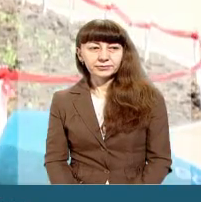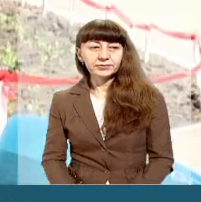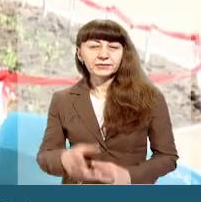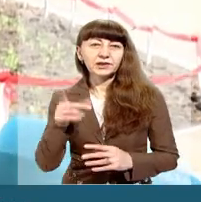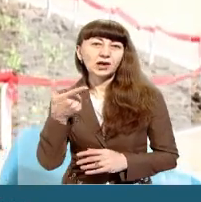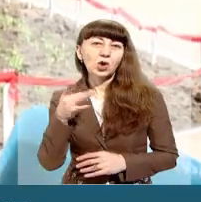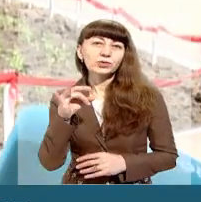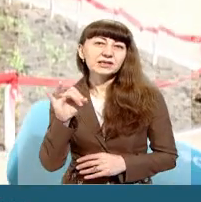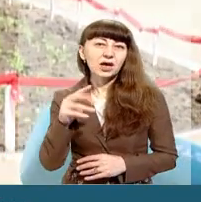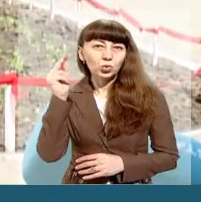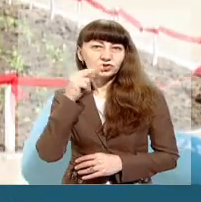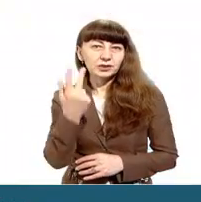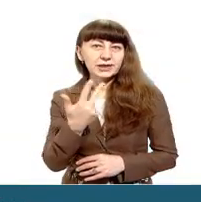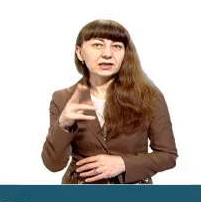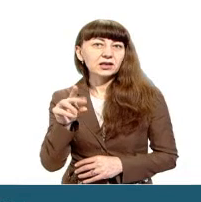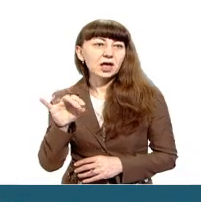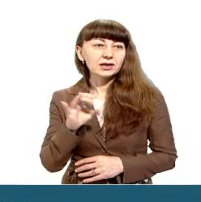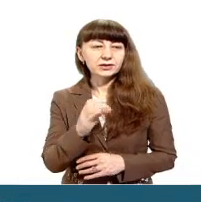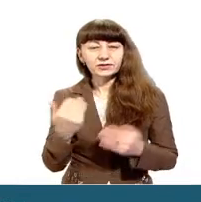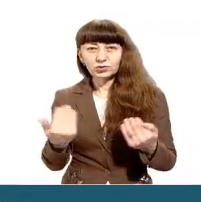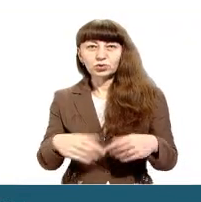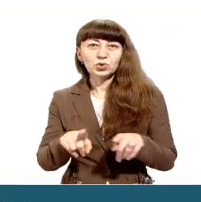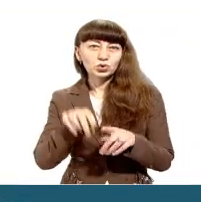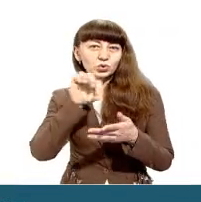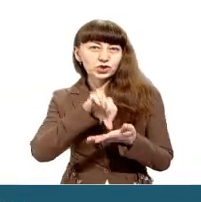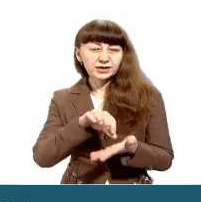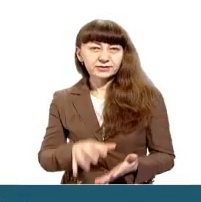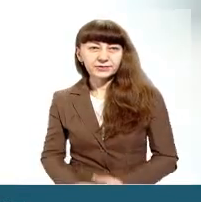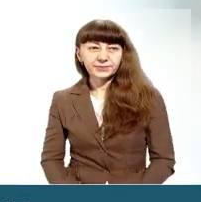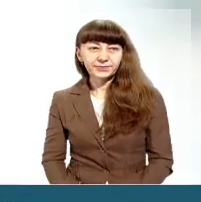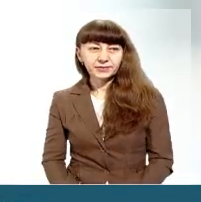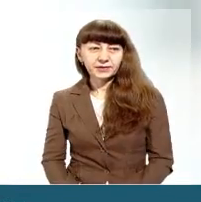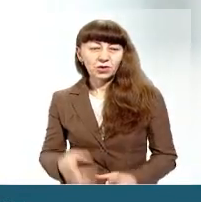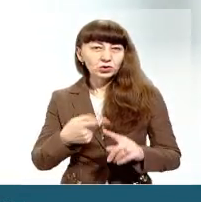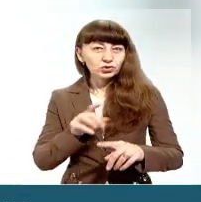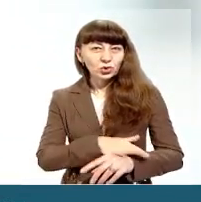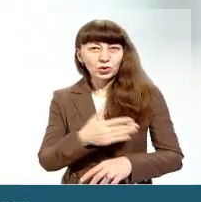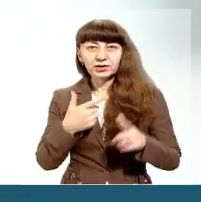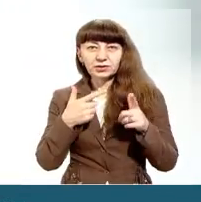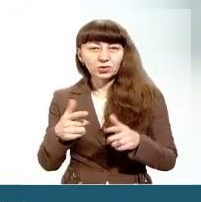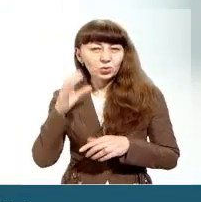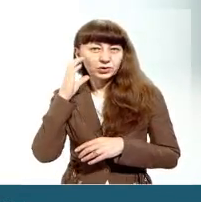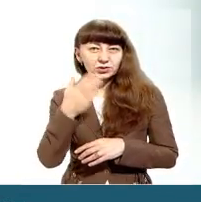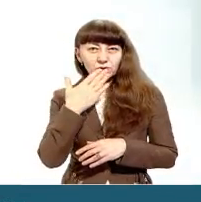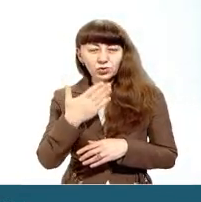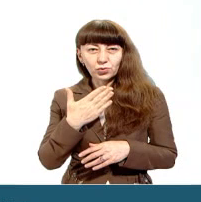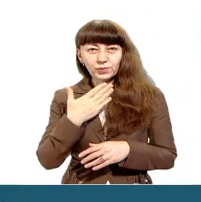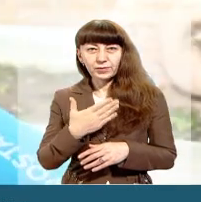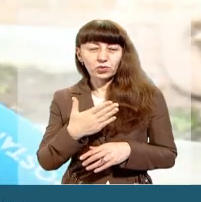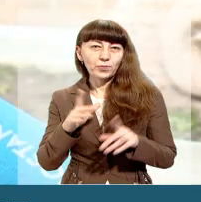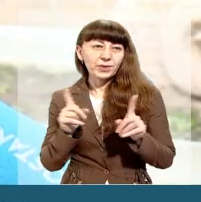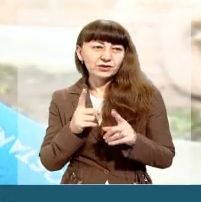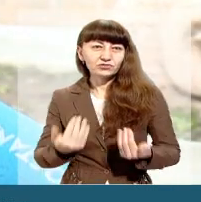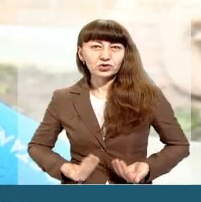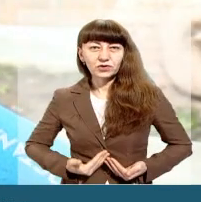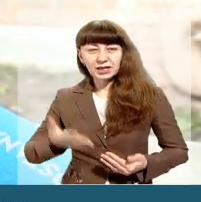Каусар Хасенова учится в 3-м классе. Сегодня она тоже одна из участниц концерта. Очень долго готовилась. Услышать любую песню вживую –